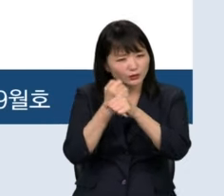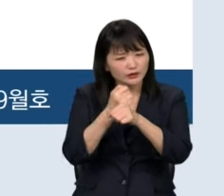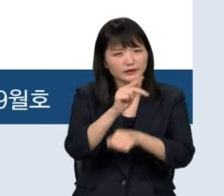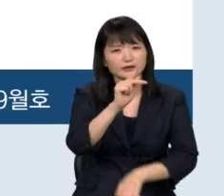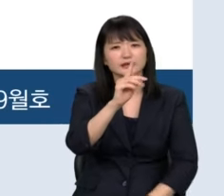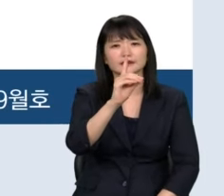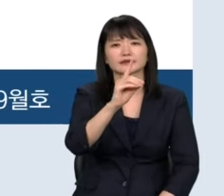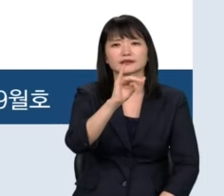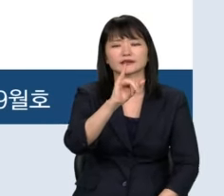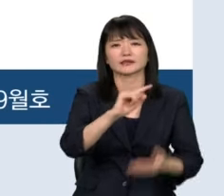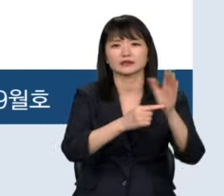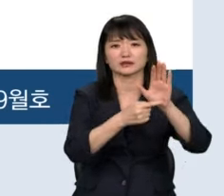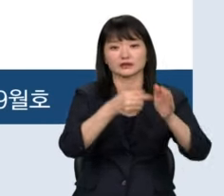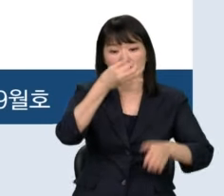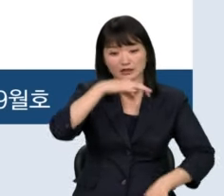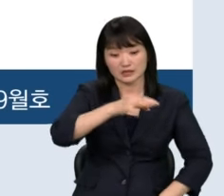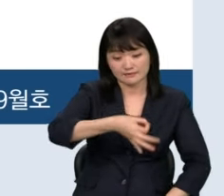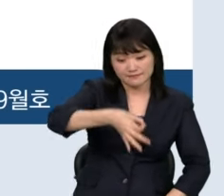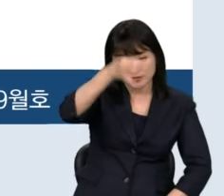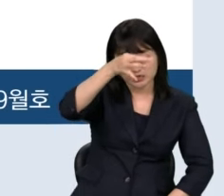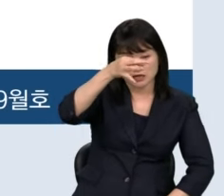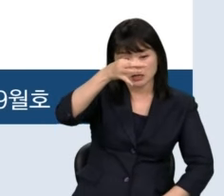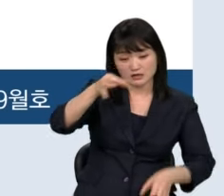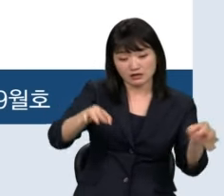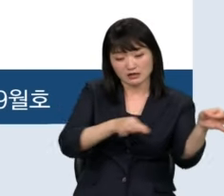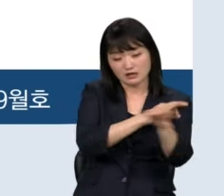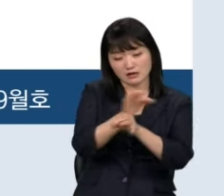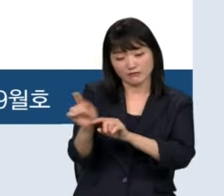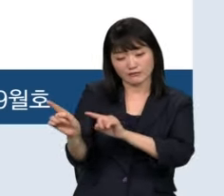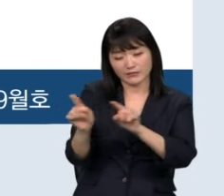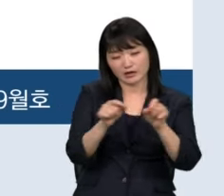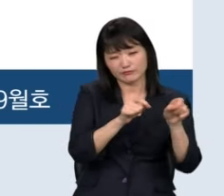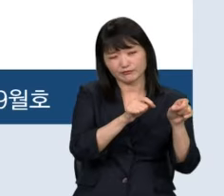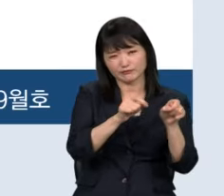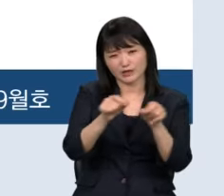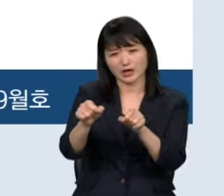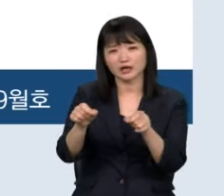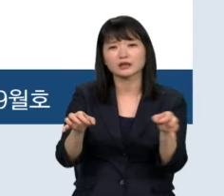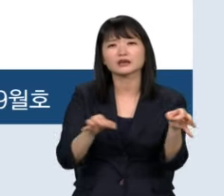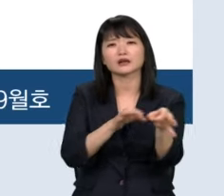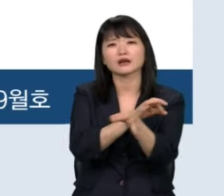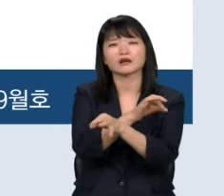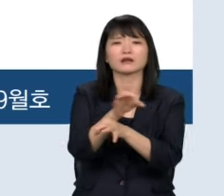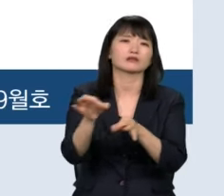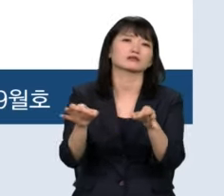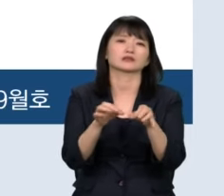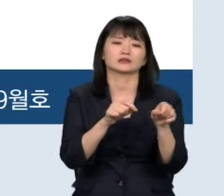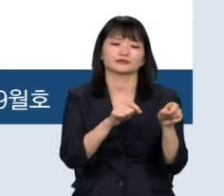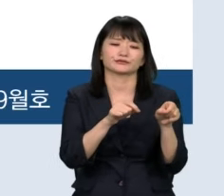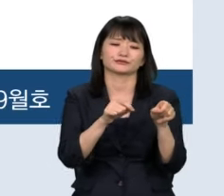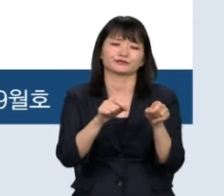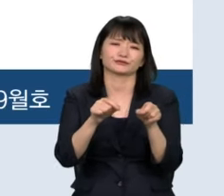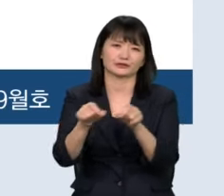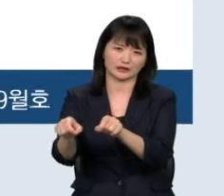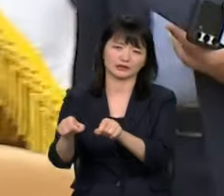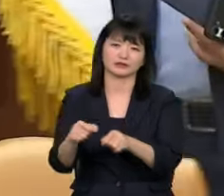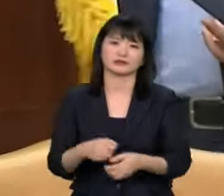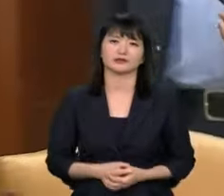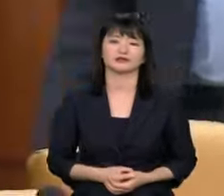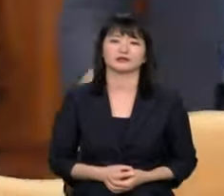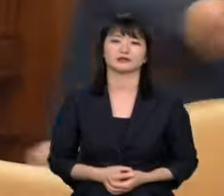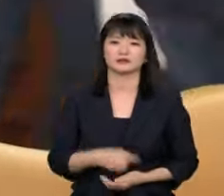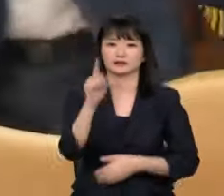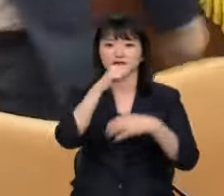KDI는 고금리로 내수 회복이 지연되면서 경기 개선이 제약받고 있다고 진단했습니다.